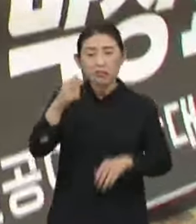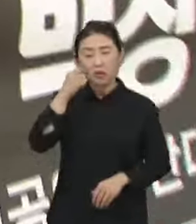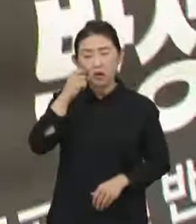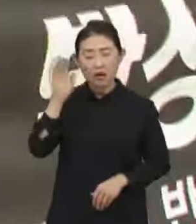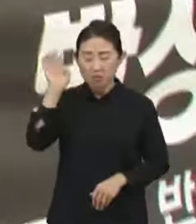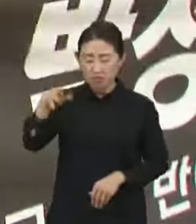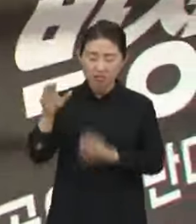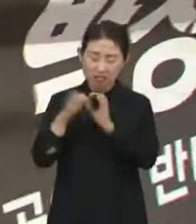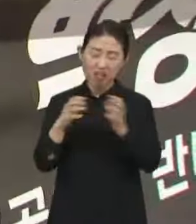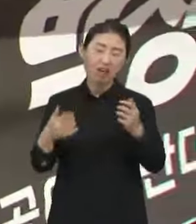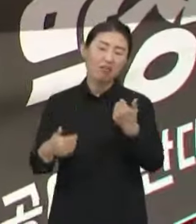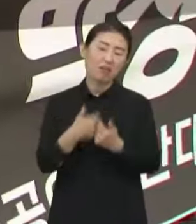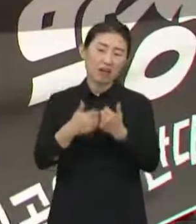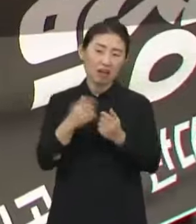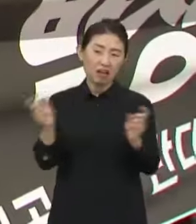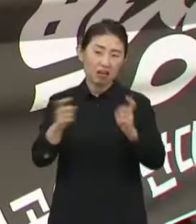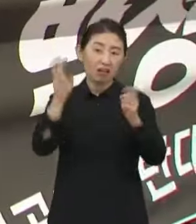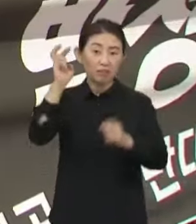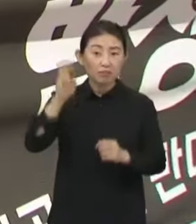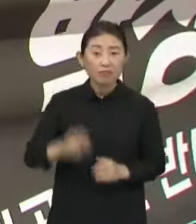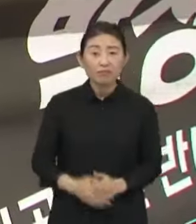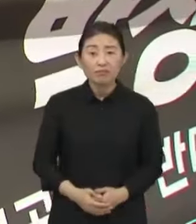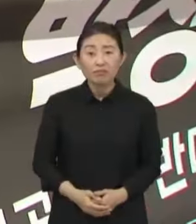전망입니다 TJB 김입니다